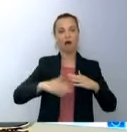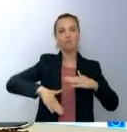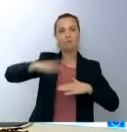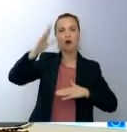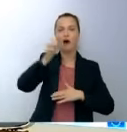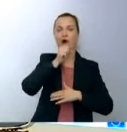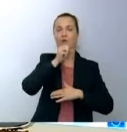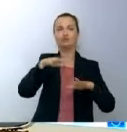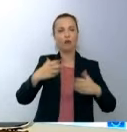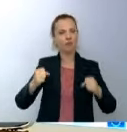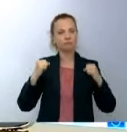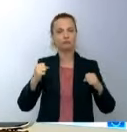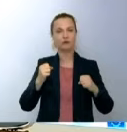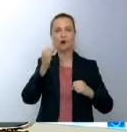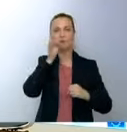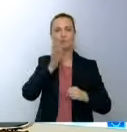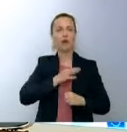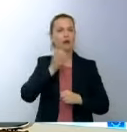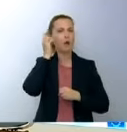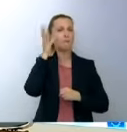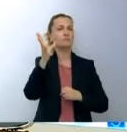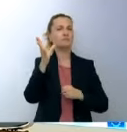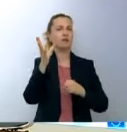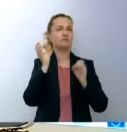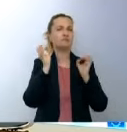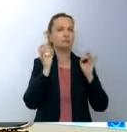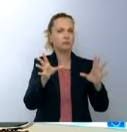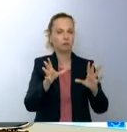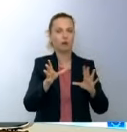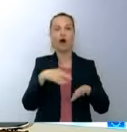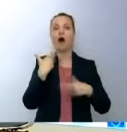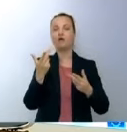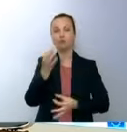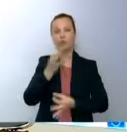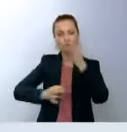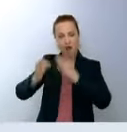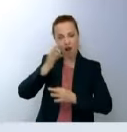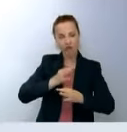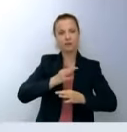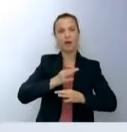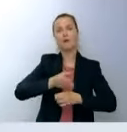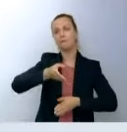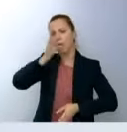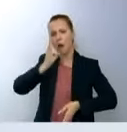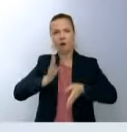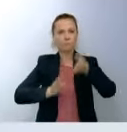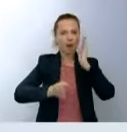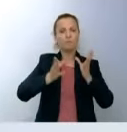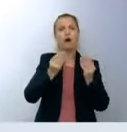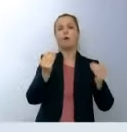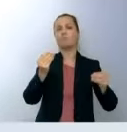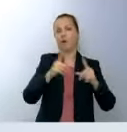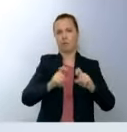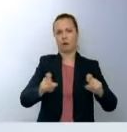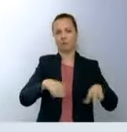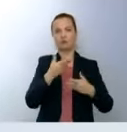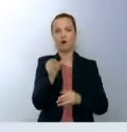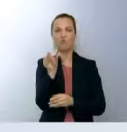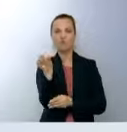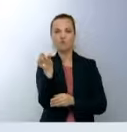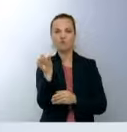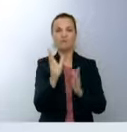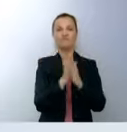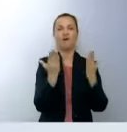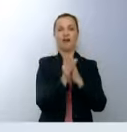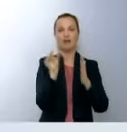άδωνη μην πιστεύεις τίποτα κ άρχισε να μου λέει πόσα πράγματα είχε πάθη είχε έναν ιατρικό φάκελο εξαιρετικά ογκώδη